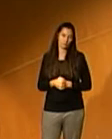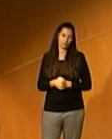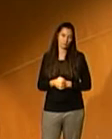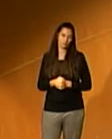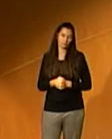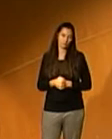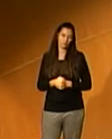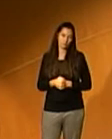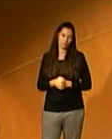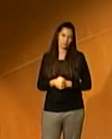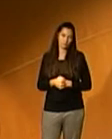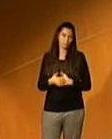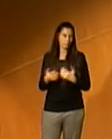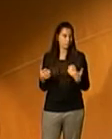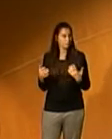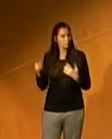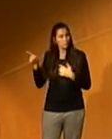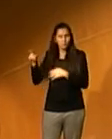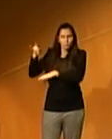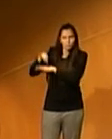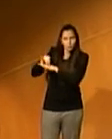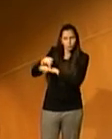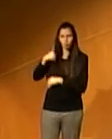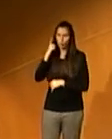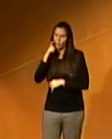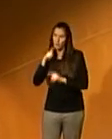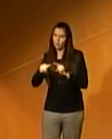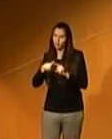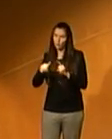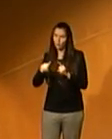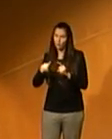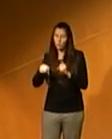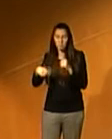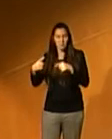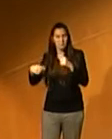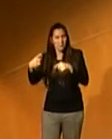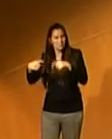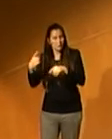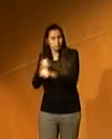qu'est-ce qui a pu marcher pour vous dans votre expérience,